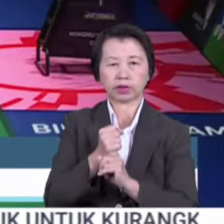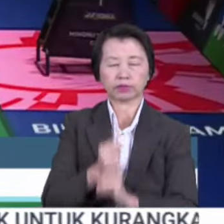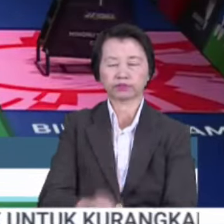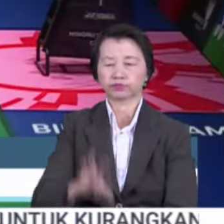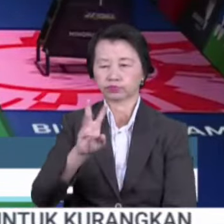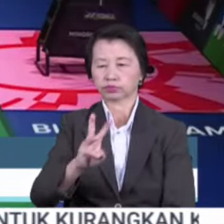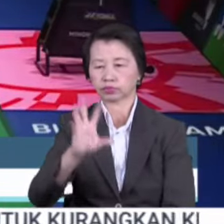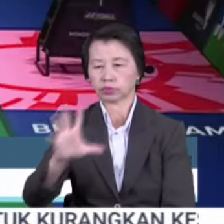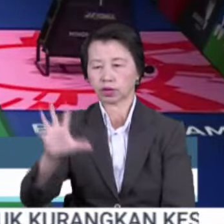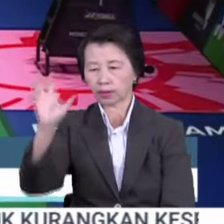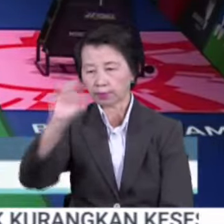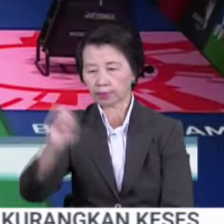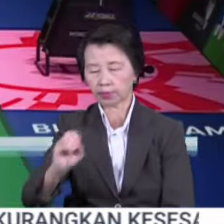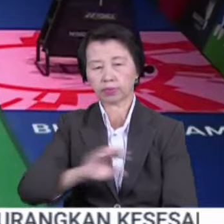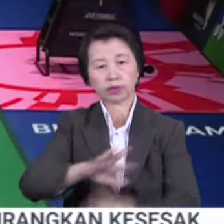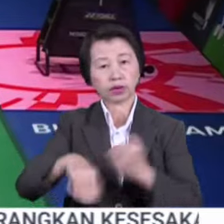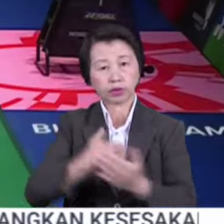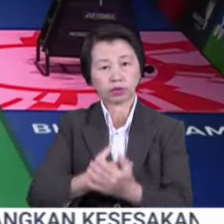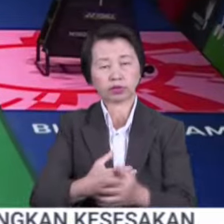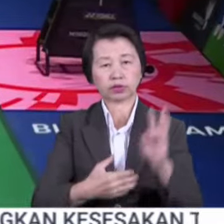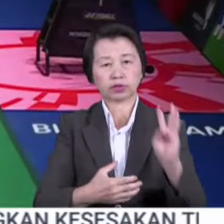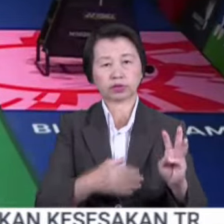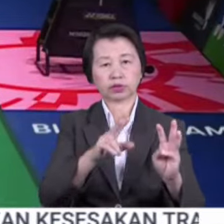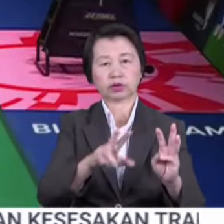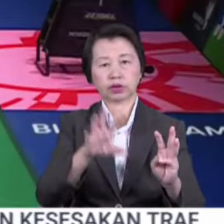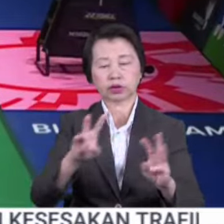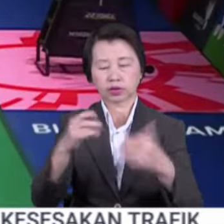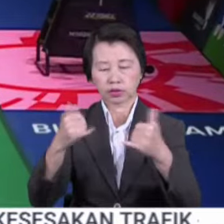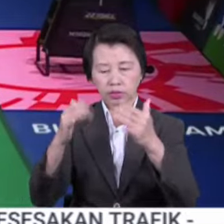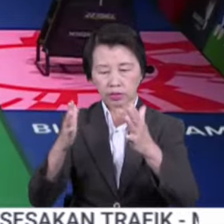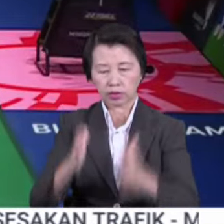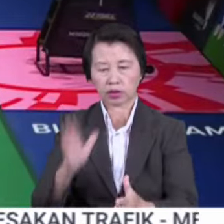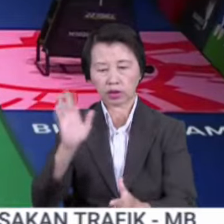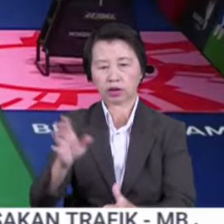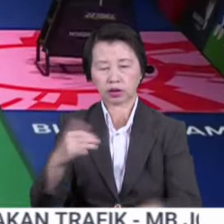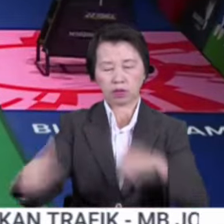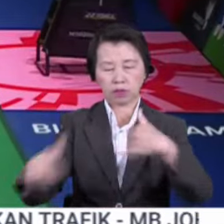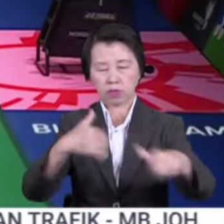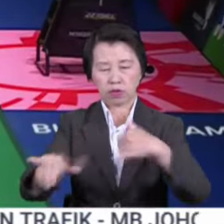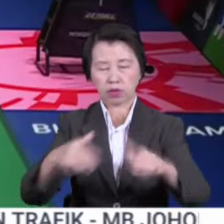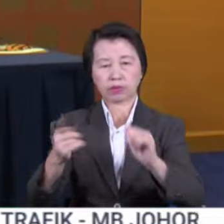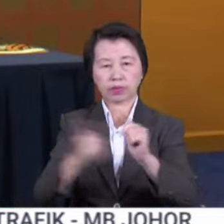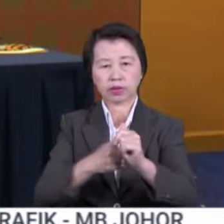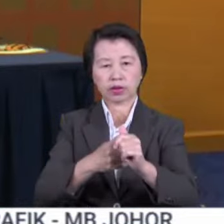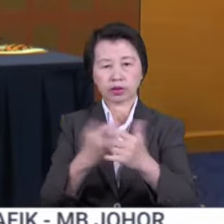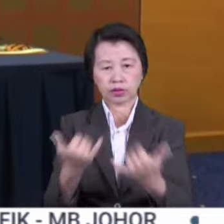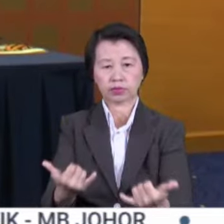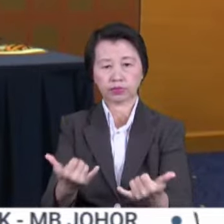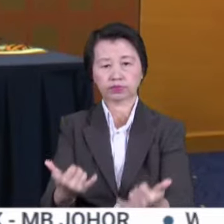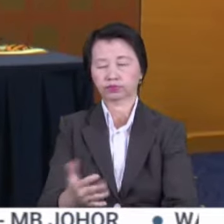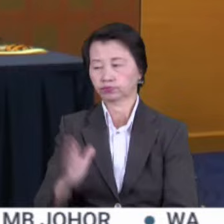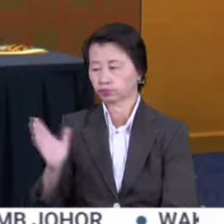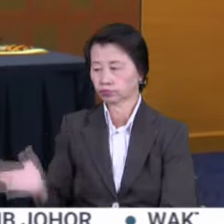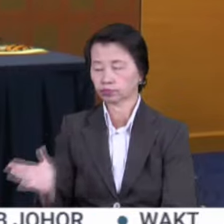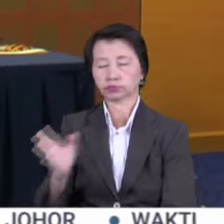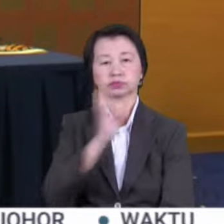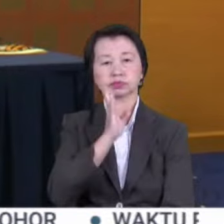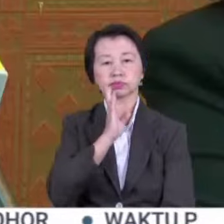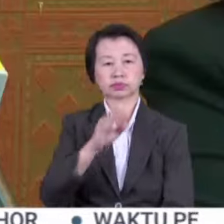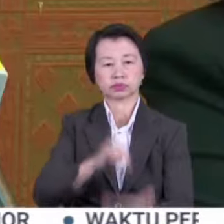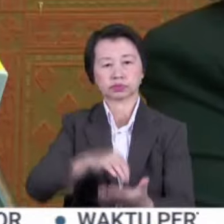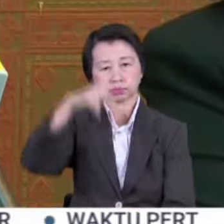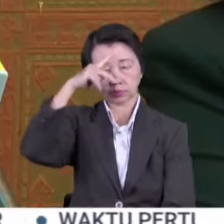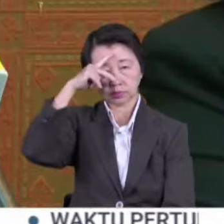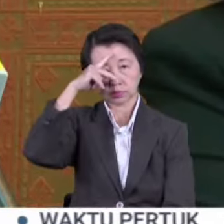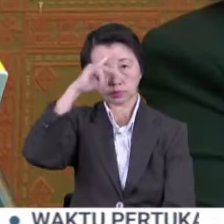6500 dari pada keseluruhan 626 atlet bakal membuat penampilan pertama pada edisi kali ini beliau bekerja demikian di